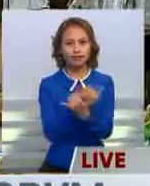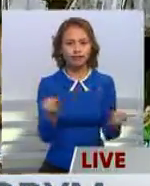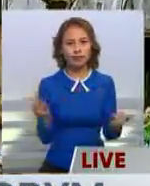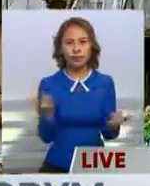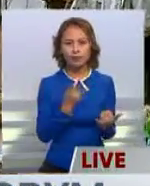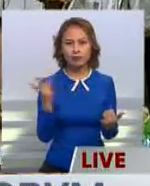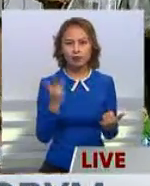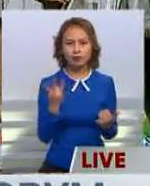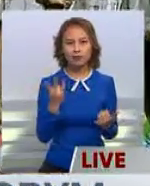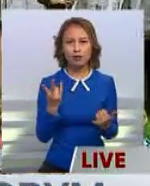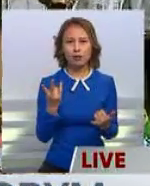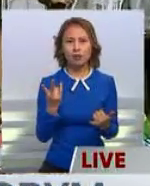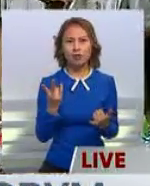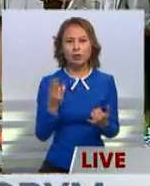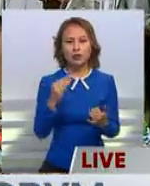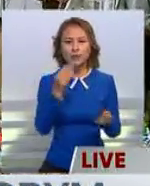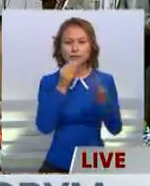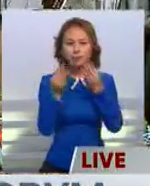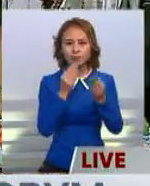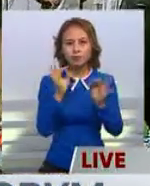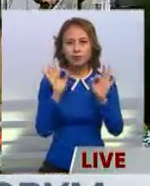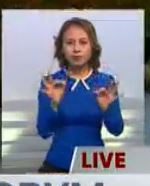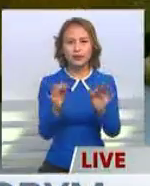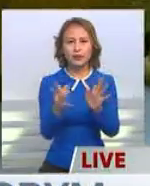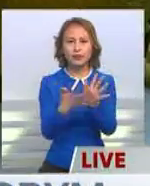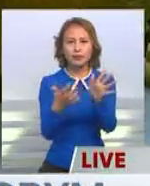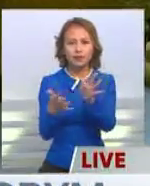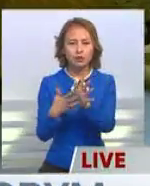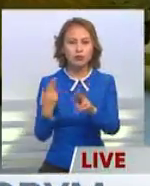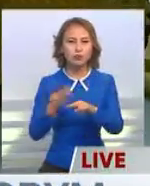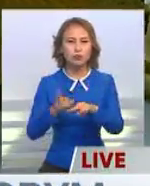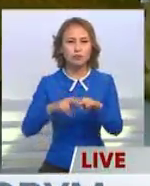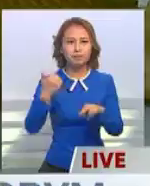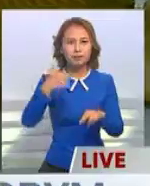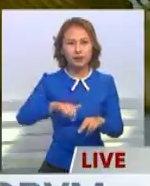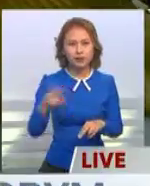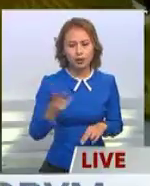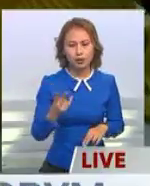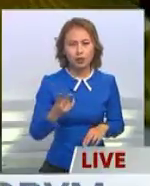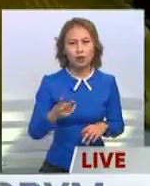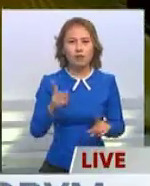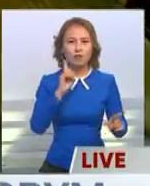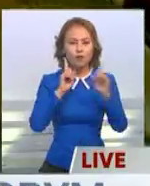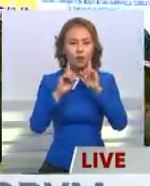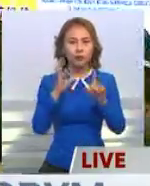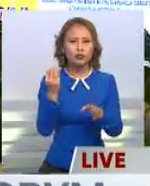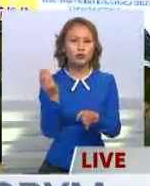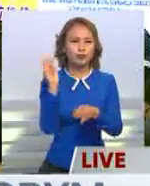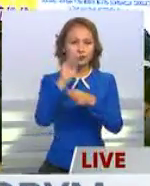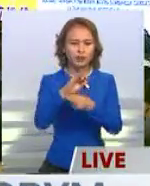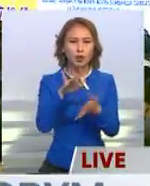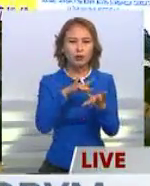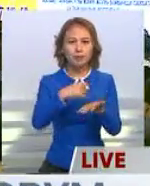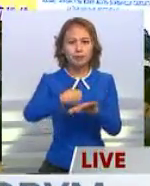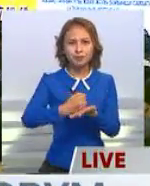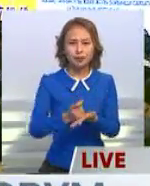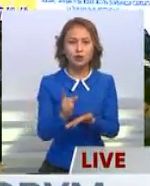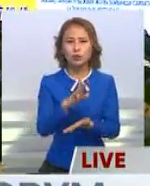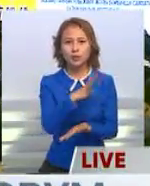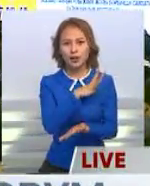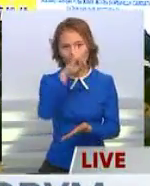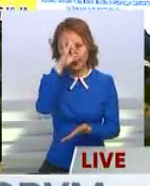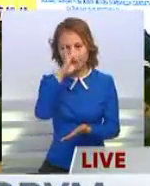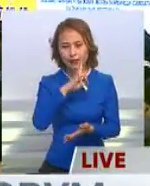қажет. Бұл ретте әсіресе тамақтану бекеттерінде жергілікті өнімдерге басымдық берілуі тиіс. Форум аясында сондай-ақ тұрақты туризмді дамыту үшін